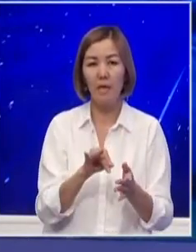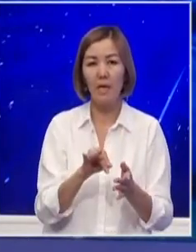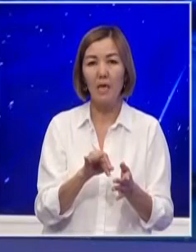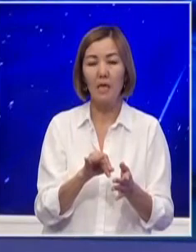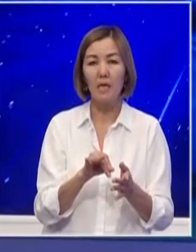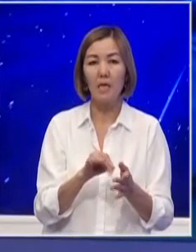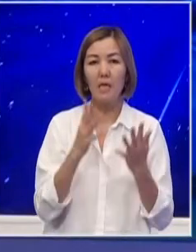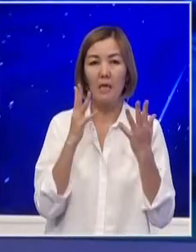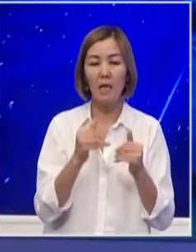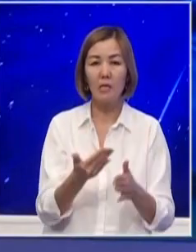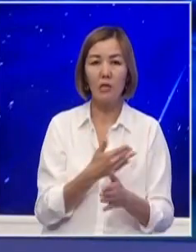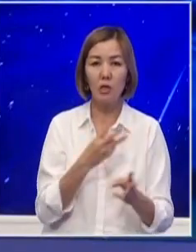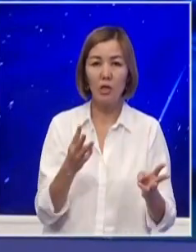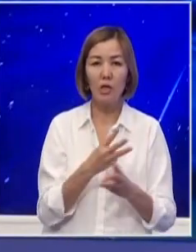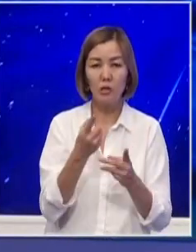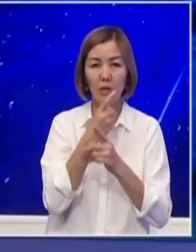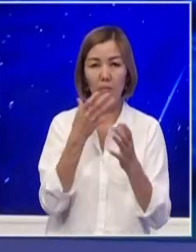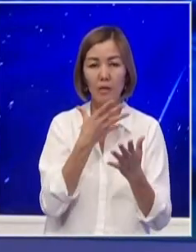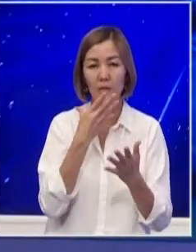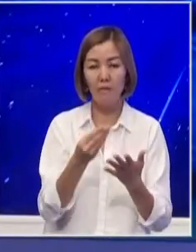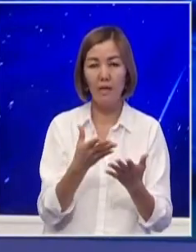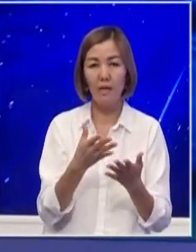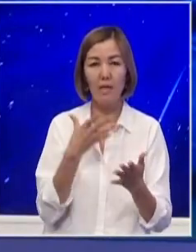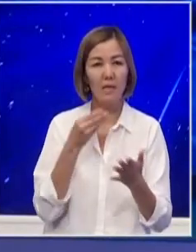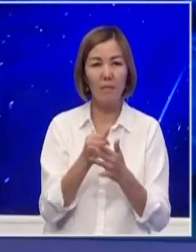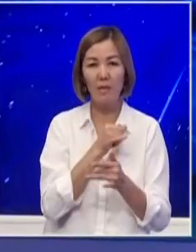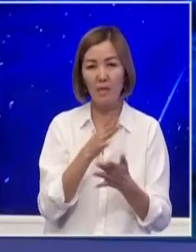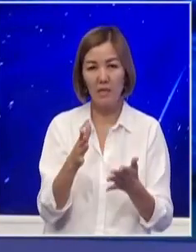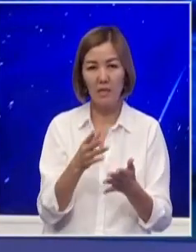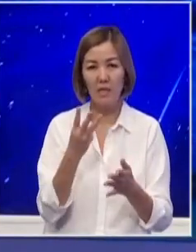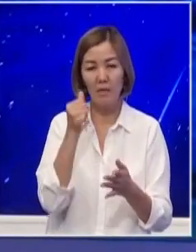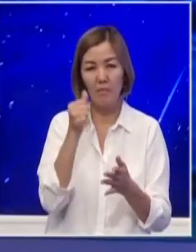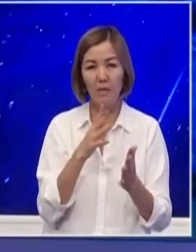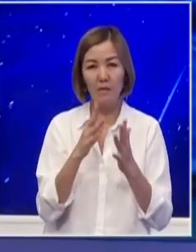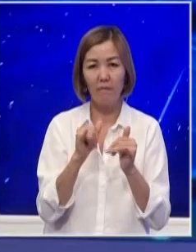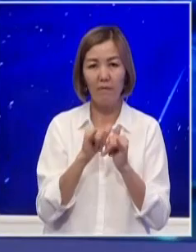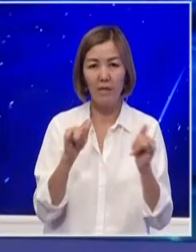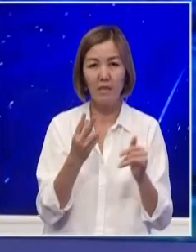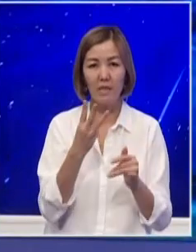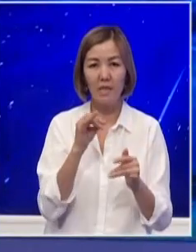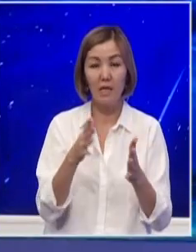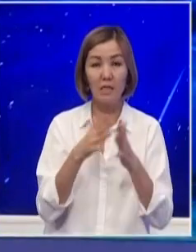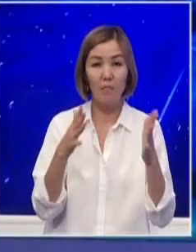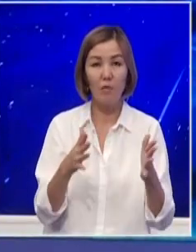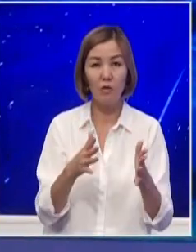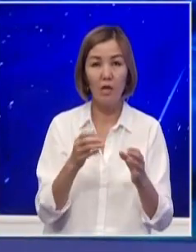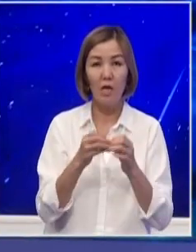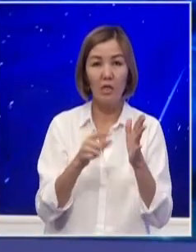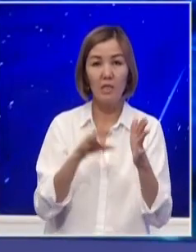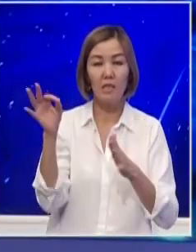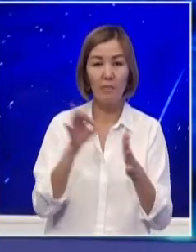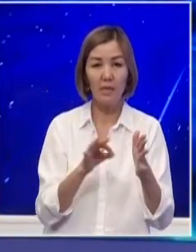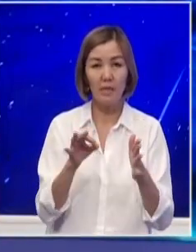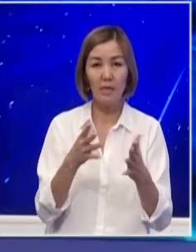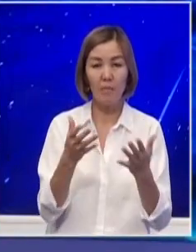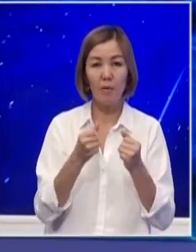известно, количество желающих объявить о своей неплатежеспособности только за последние 3 месяца выросло в 3 раза. При этом лишь 16%